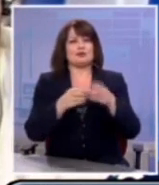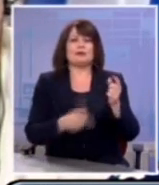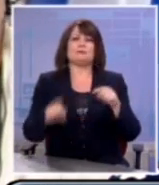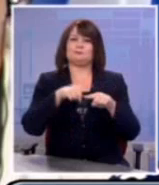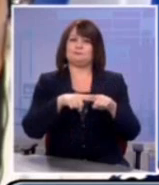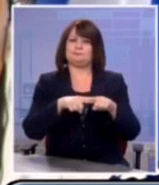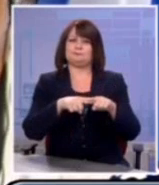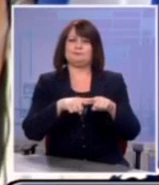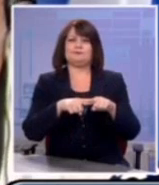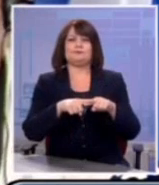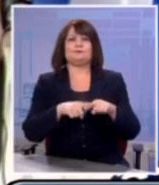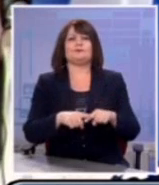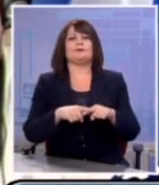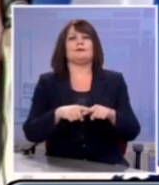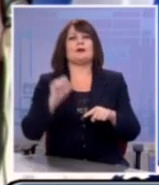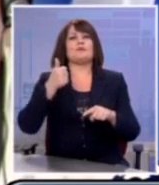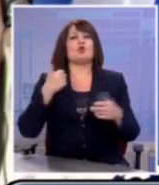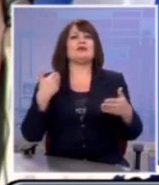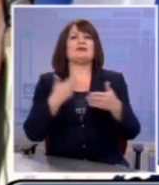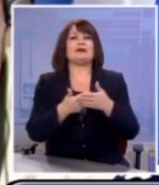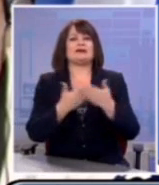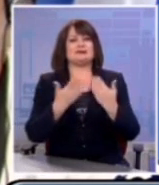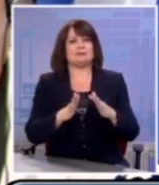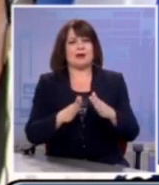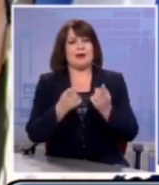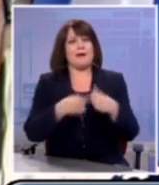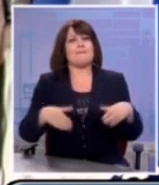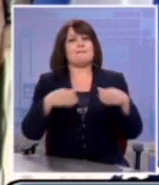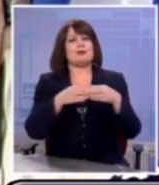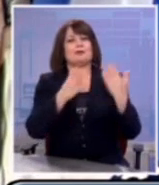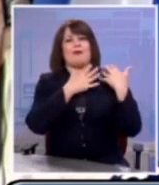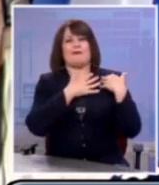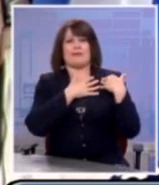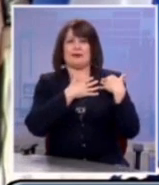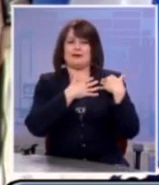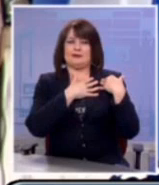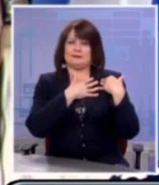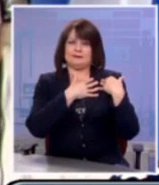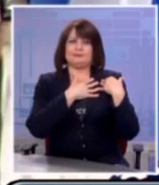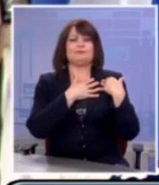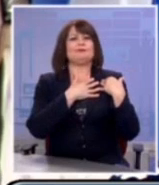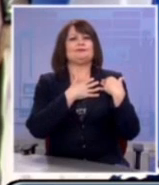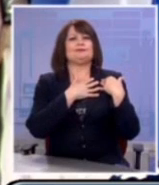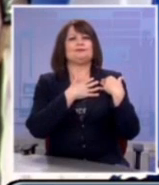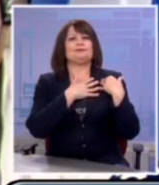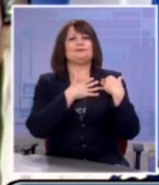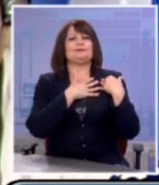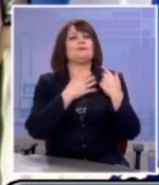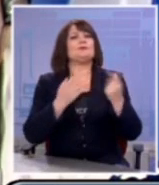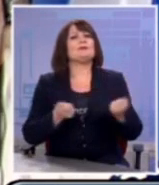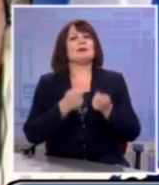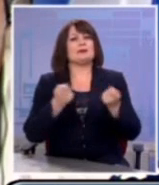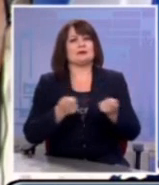συμπλήρωσε το πρώτο του στάδιο. Η Επιτροπή έχει αναλάβει την ευθύνη να